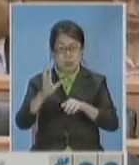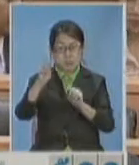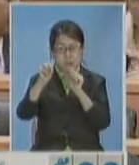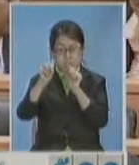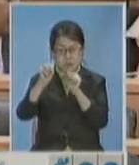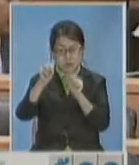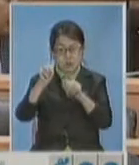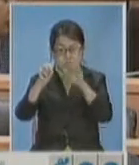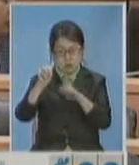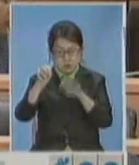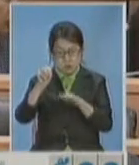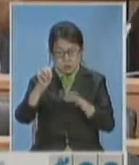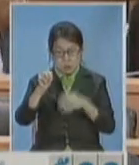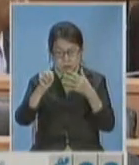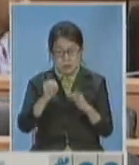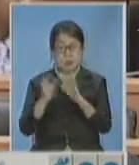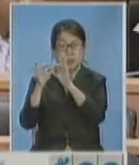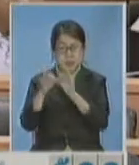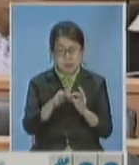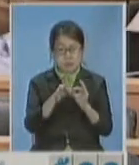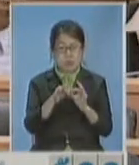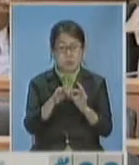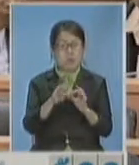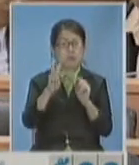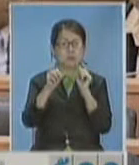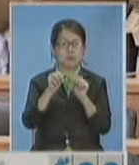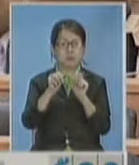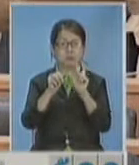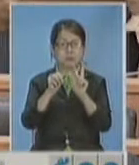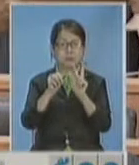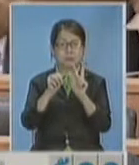ล้วเนี่ยแน่นอนมันก็มีผลมาถึงมาตรา3